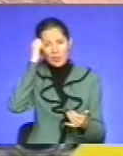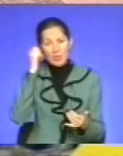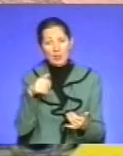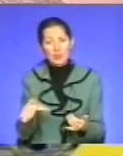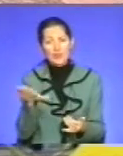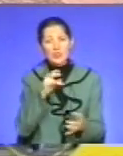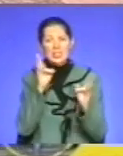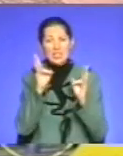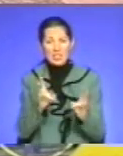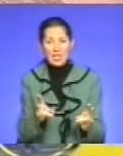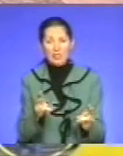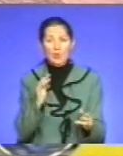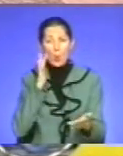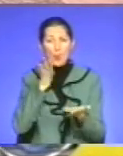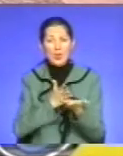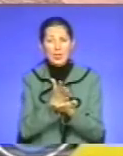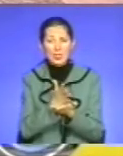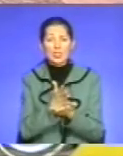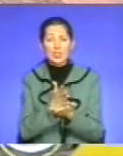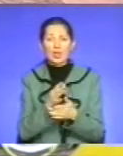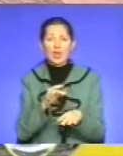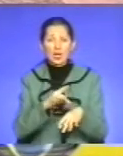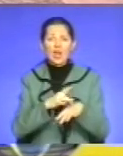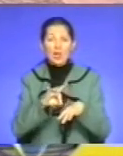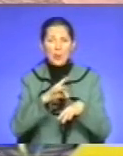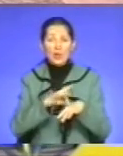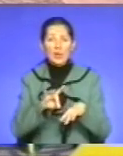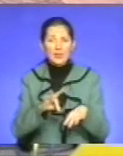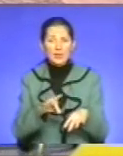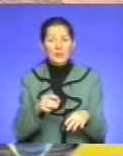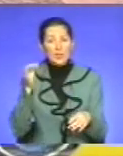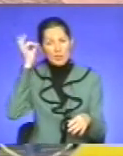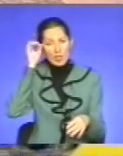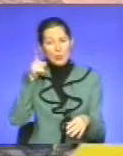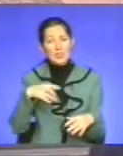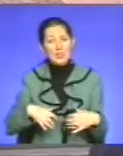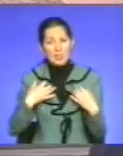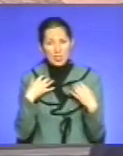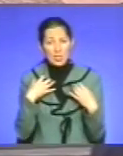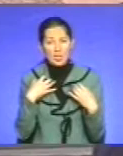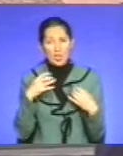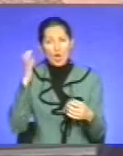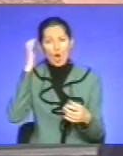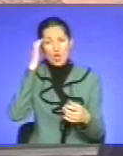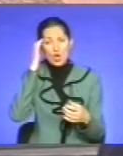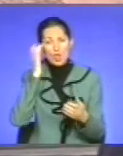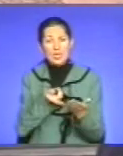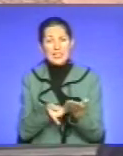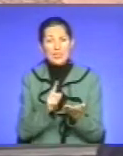всіх жертв політичних репресій. Ми згадуємо ті страшні, я би сказав, чорні